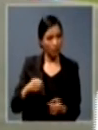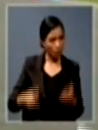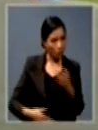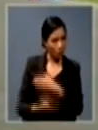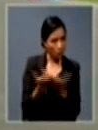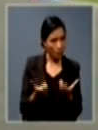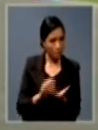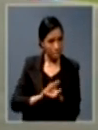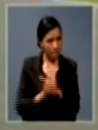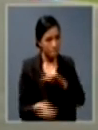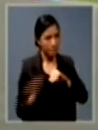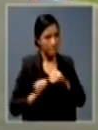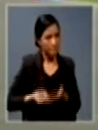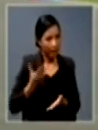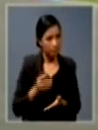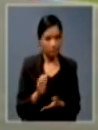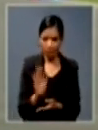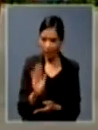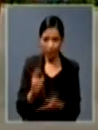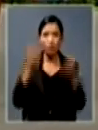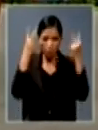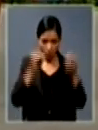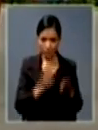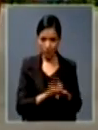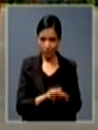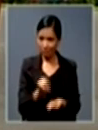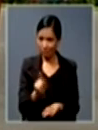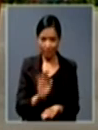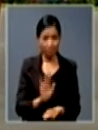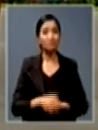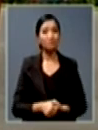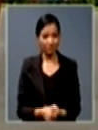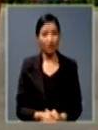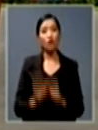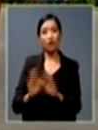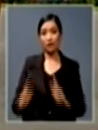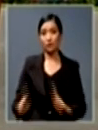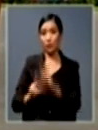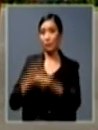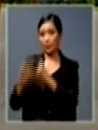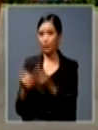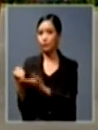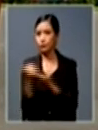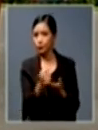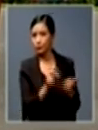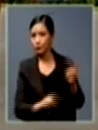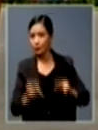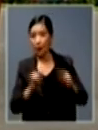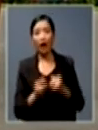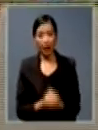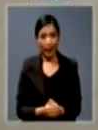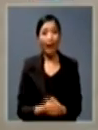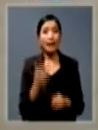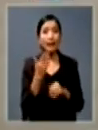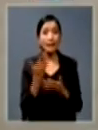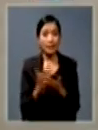สินค้าล่วงหน้าเด็ดขาดท่านนายกใช้คำว่าอย่าปรับล่วงหน้าเด็ดขาดฝากกระทรวงพาณิชย์ช่วยดูด้วย อัตราใหม่จะมีผล1มกราคม